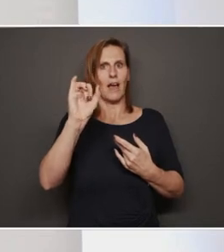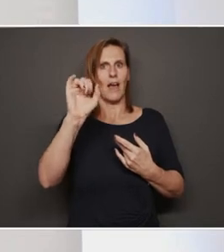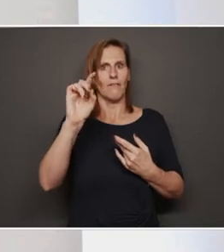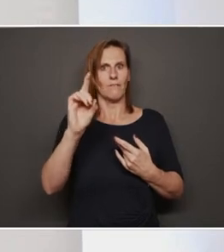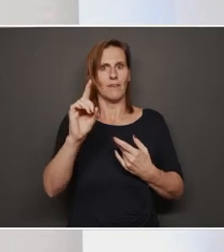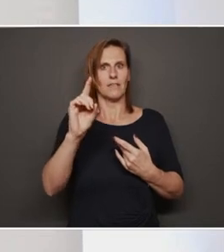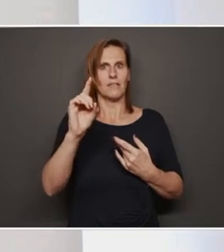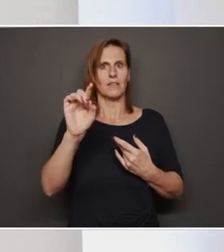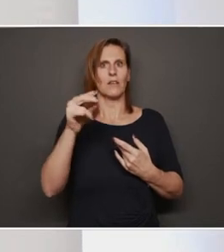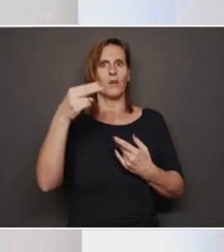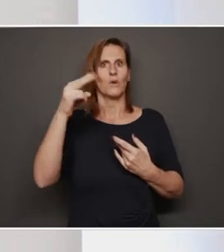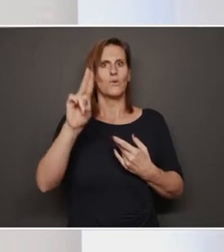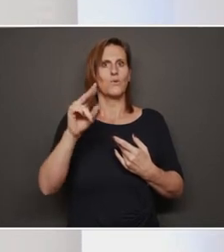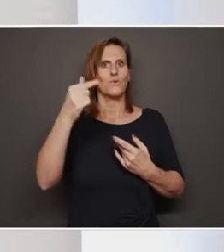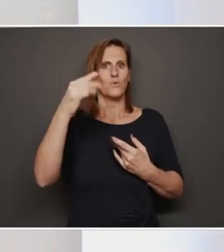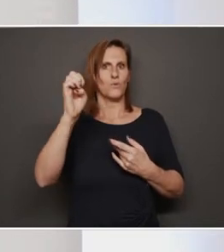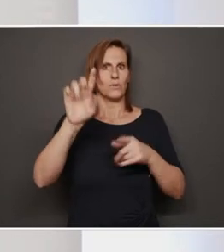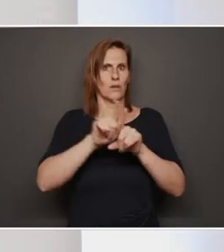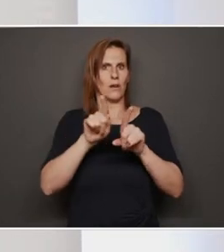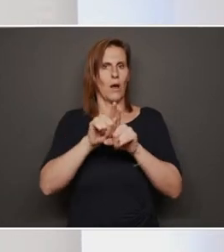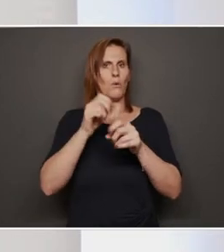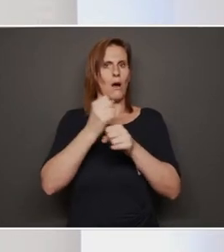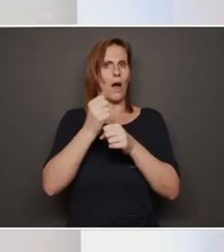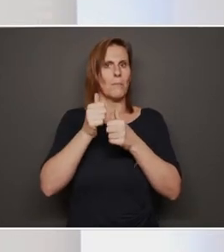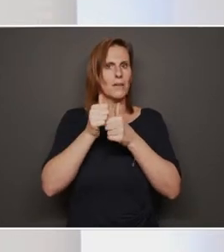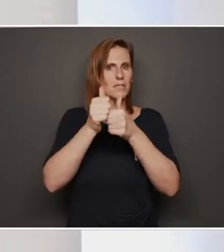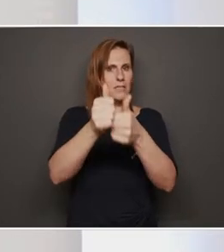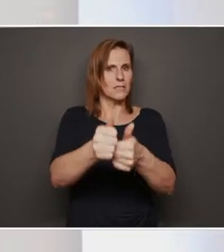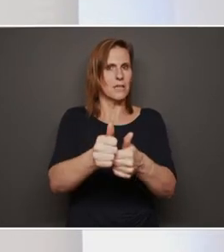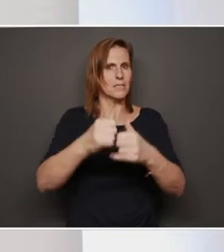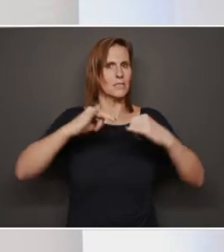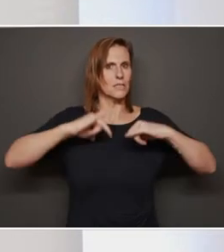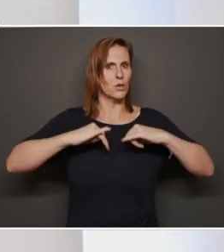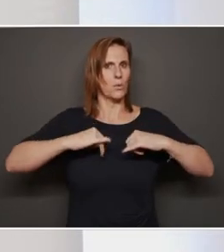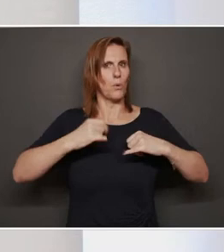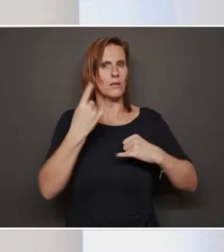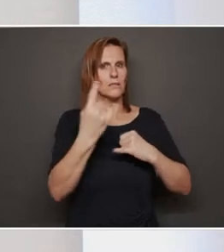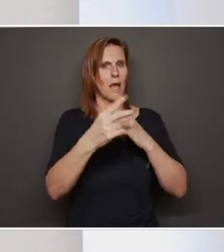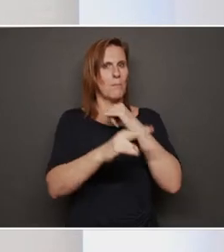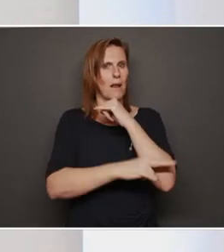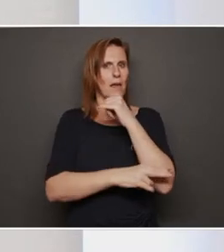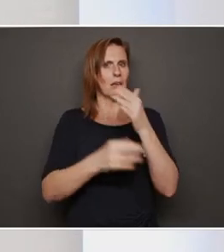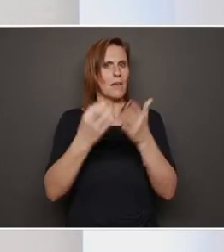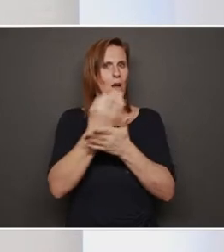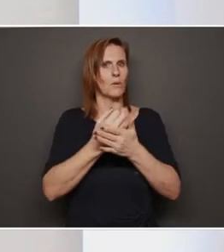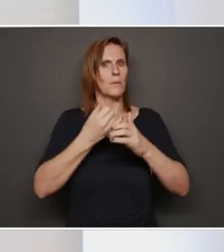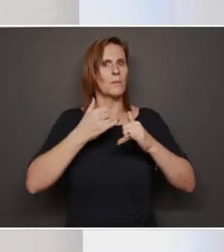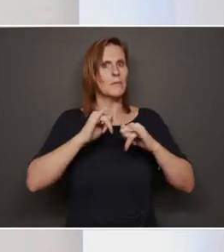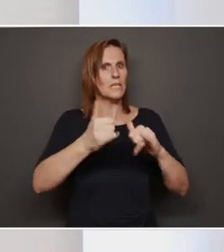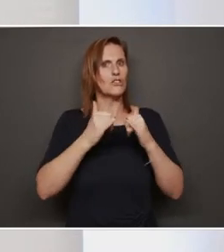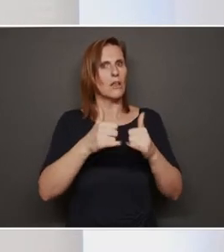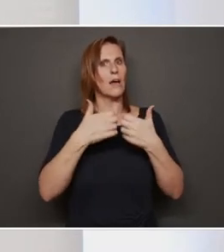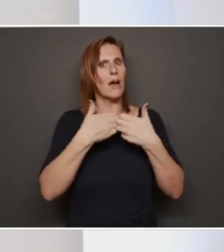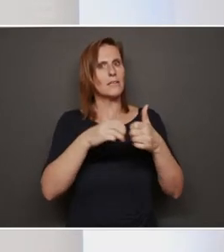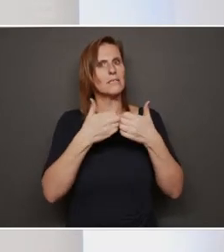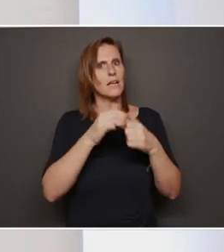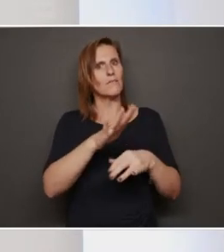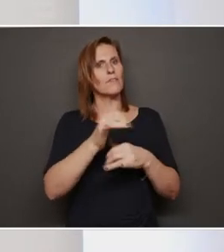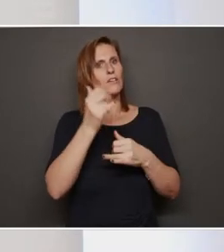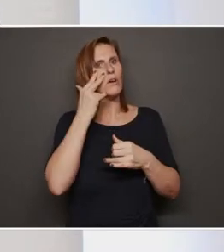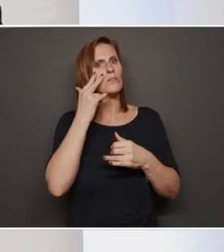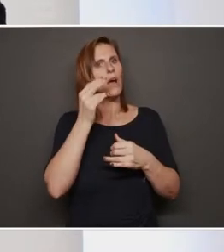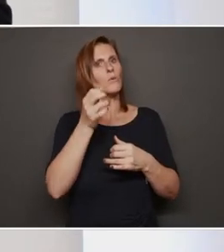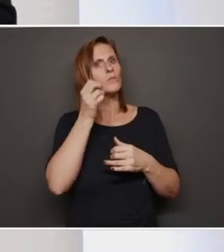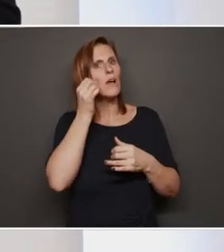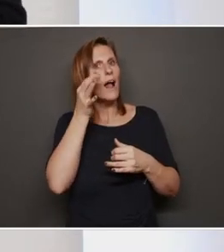dem Videoporträt der Arbeitsassistenz Tirol erzählt der Tischlerlehrling von seinem beruflichen Alltag und stellt seine Hilfsmittel